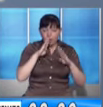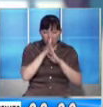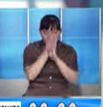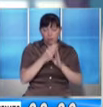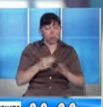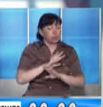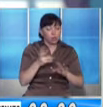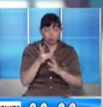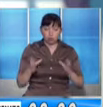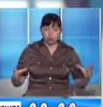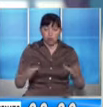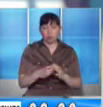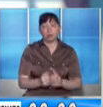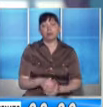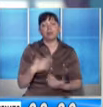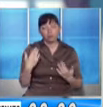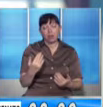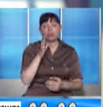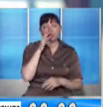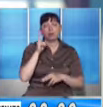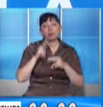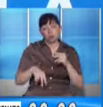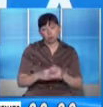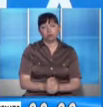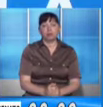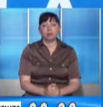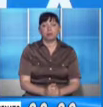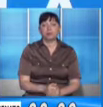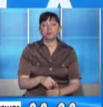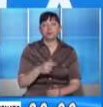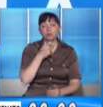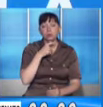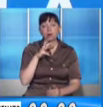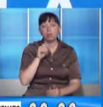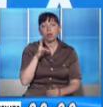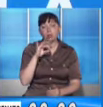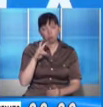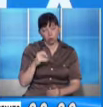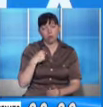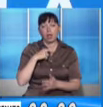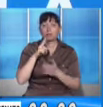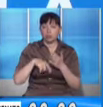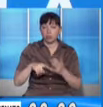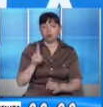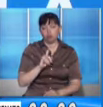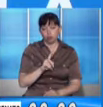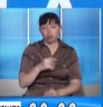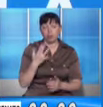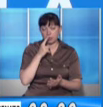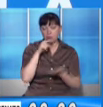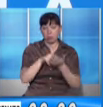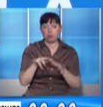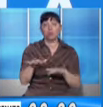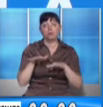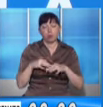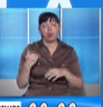foarte mult. Timpul dumneavoastră a expirat, doamna Grițco. Domnule Manole? Eu sper foarte mult că dacă ajungeți în